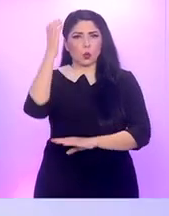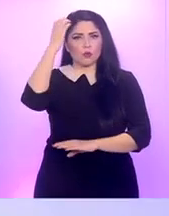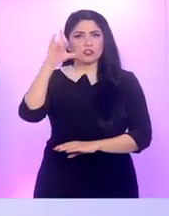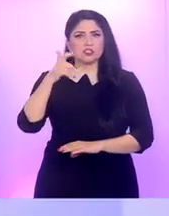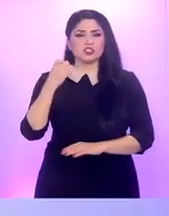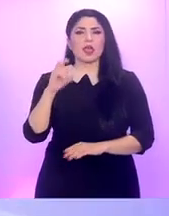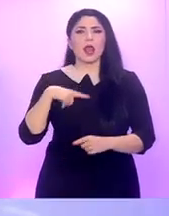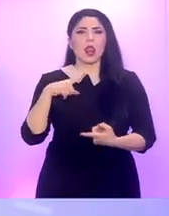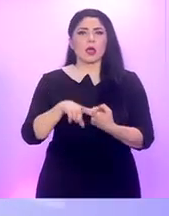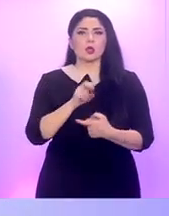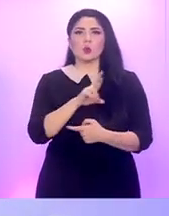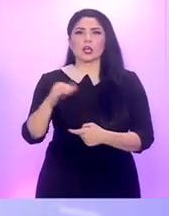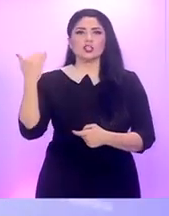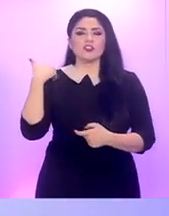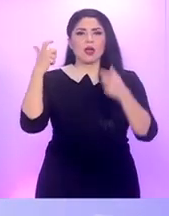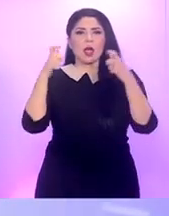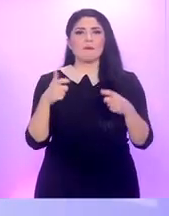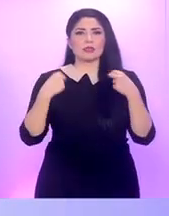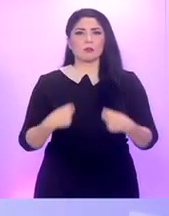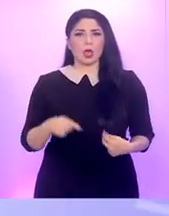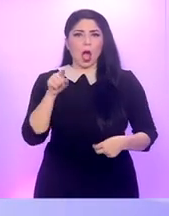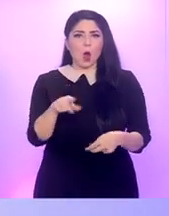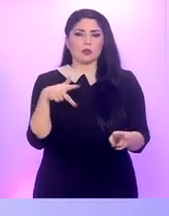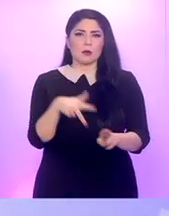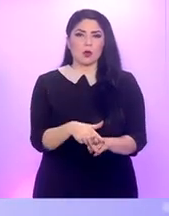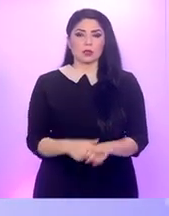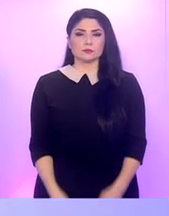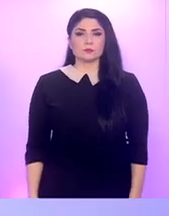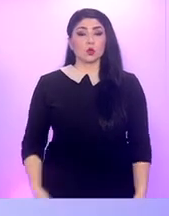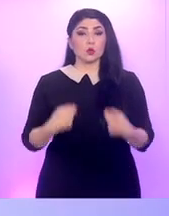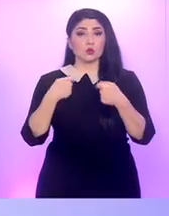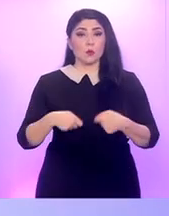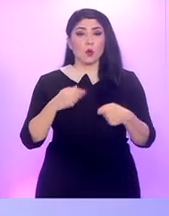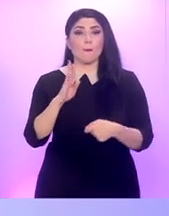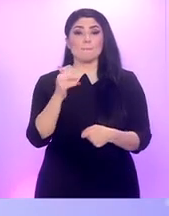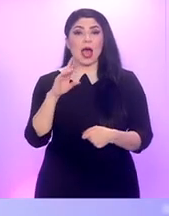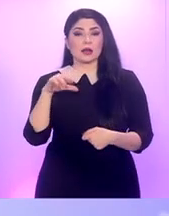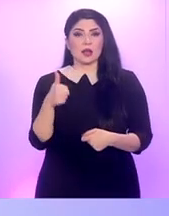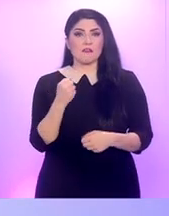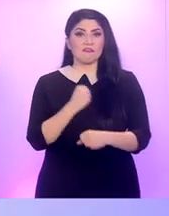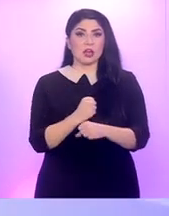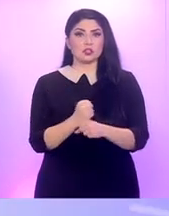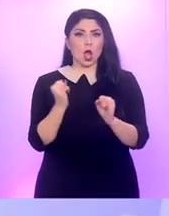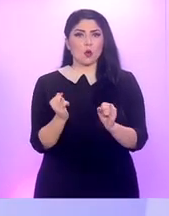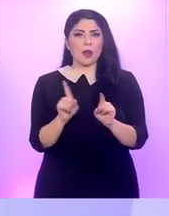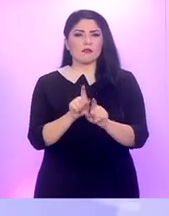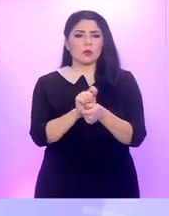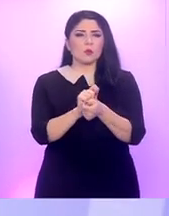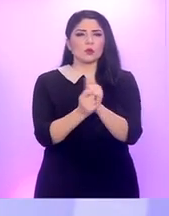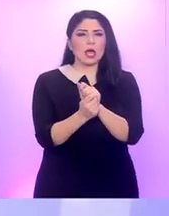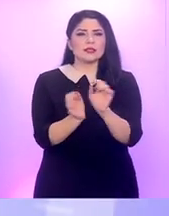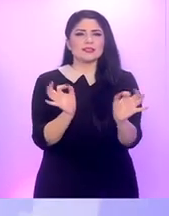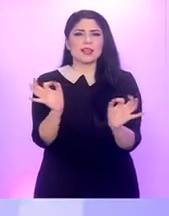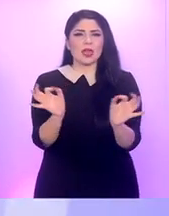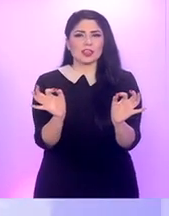de șef al Camerei Deputaților. Or, domnul Barna face în momentul ăsta o mutare